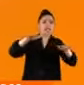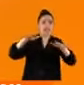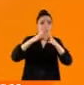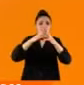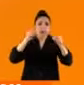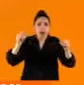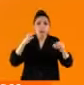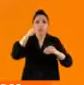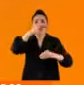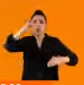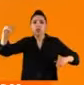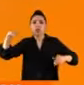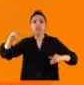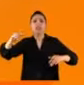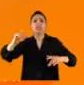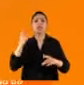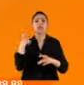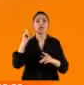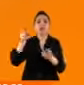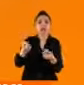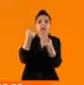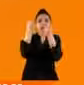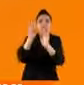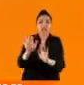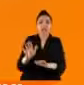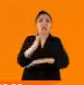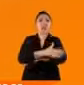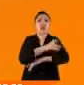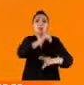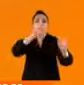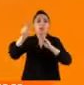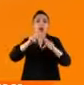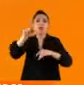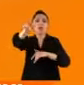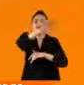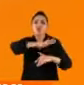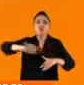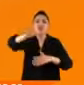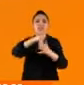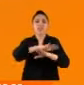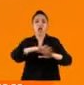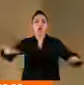kaybetti ve 4. katta asılı kaldı. Yardım çığlıklarına çevredekiler bir yorganla yetişti.